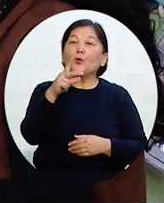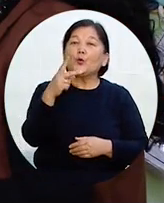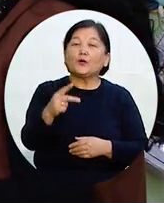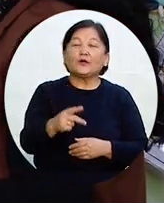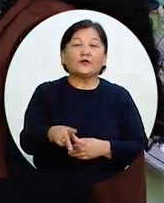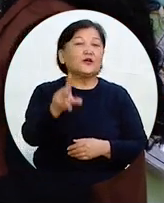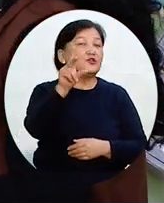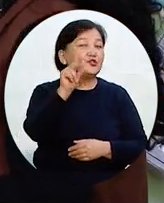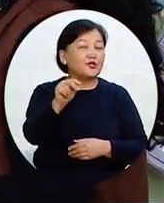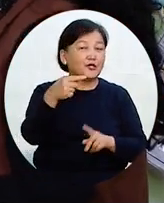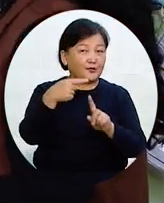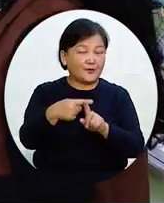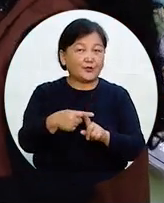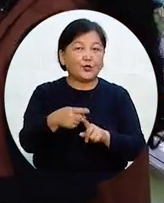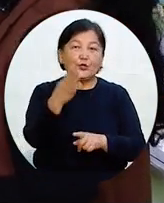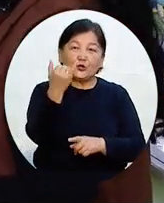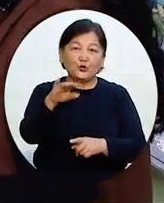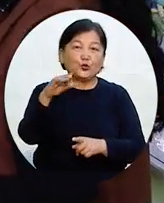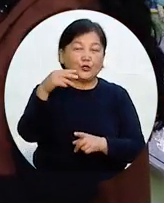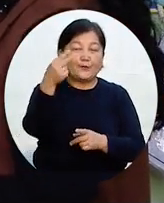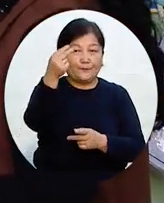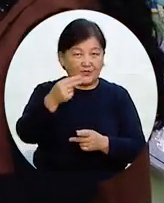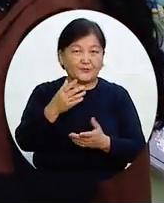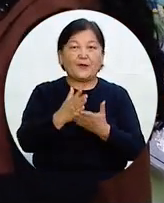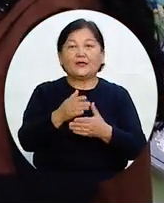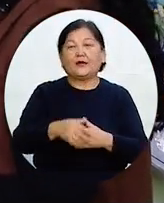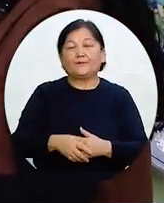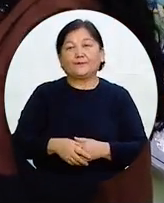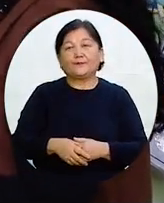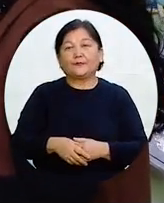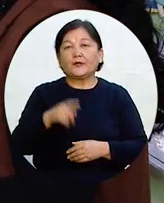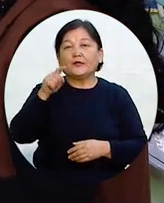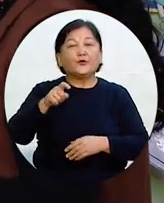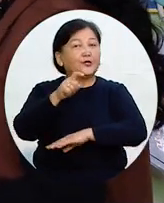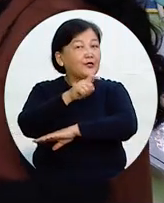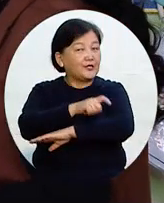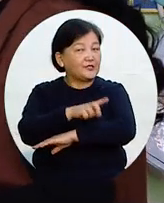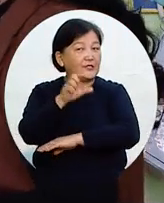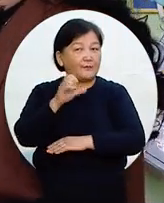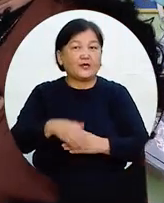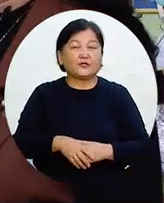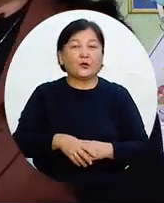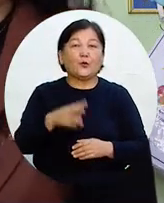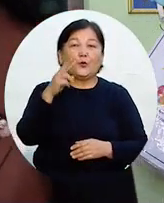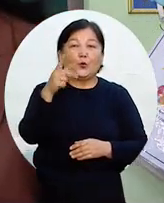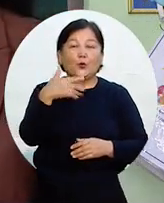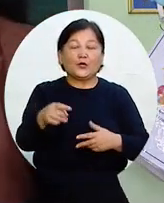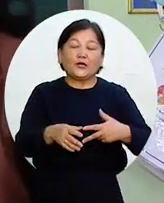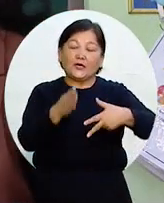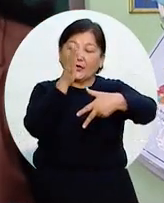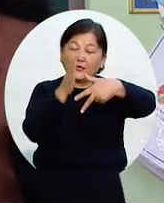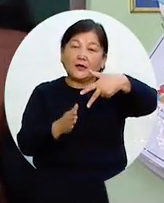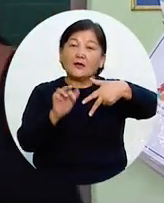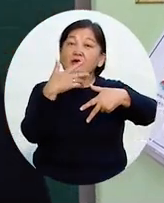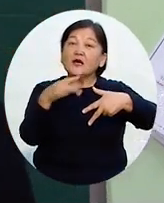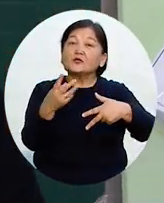хүр гэдэг үгэнд чэ нөхцөл залгахад мөн шууд бичсэн залгах мэтсэн байна. Тэгэхээр өнөөдрийн хичээл бас үгийн язгуур үндсэнд